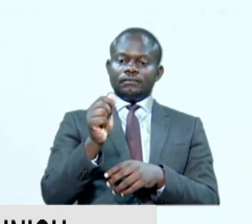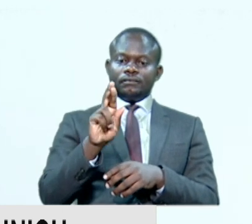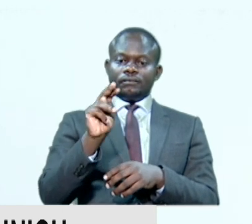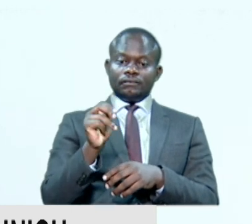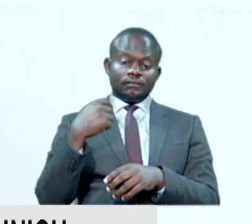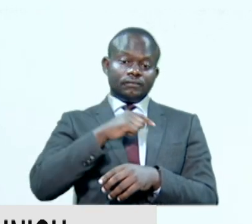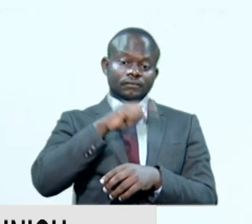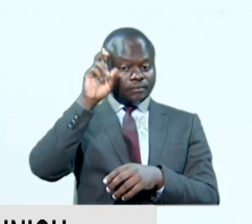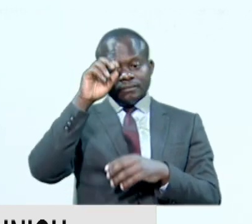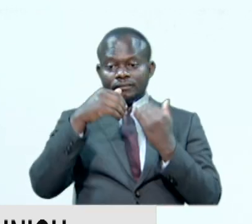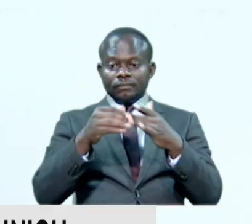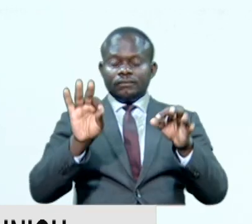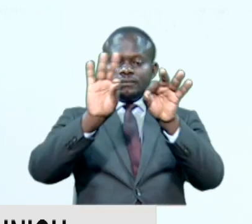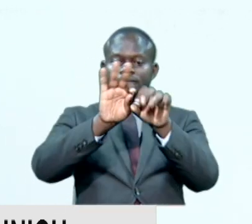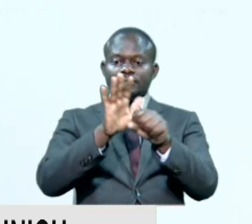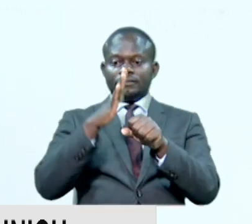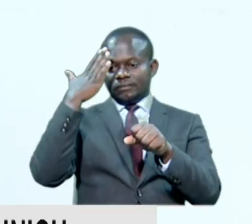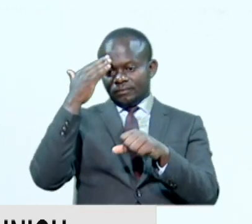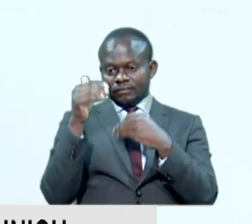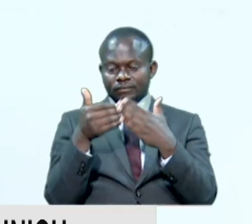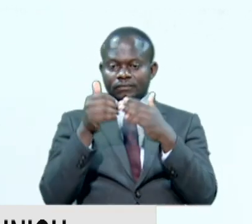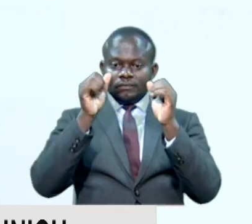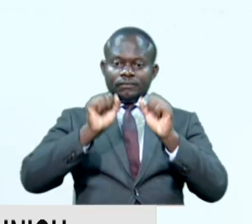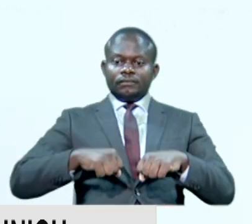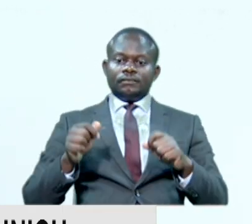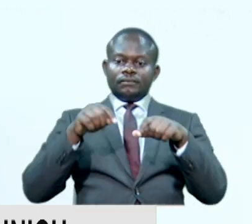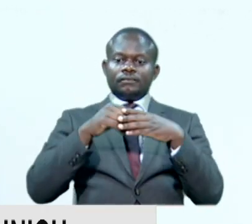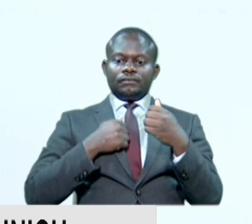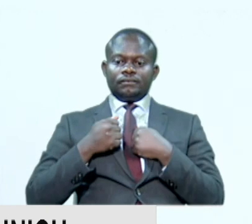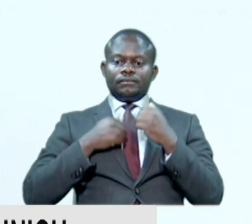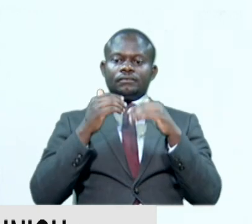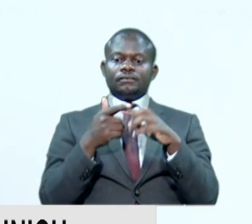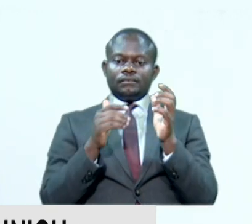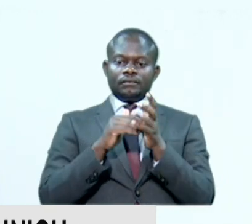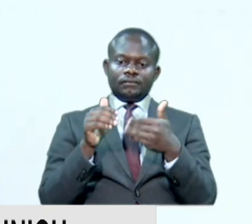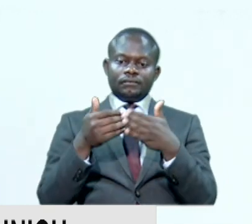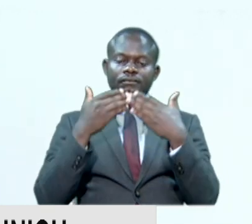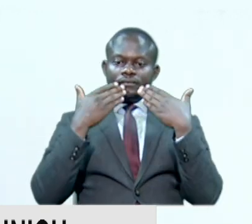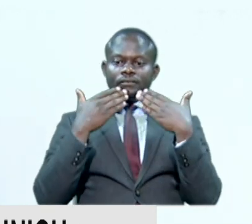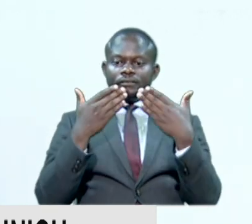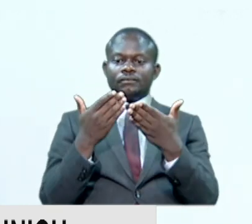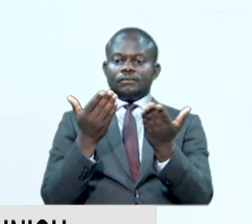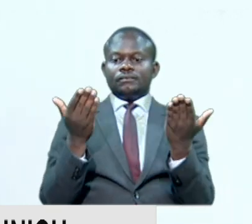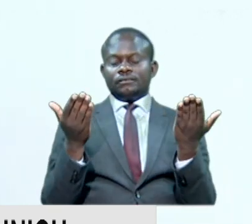twumvaga ari by'ingenzi cyane kugira ngo bashobore kuba baza mu Rwanda tukaba twashinga academy